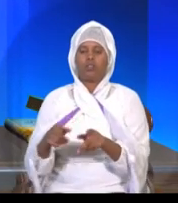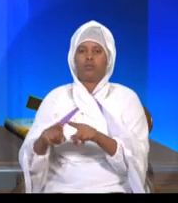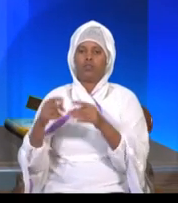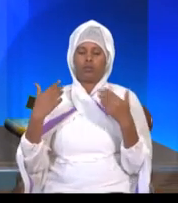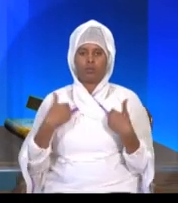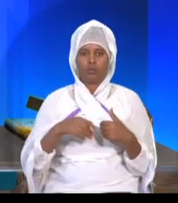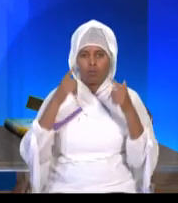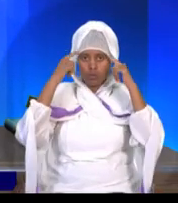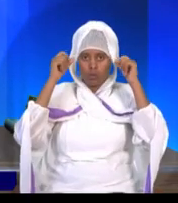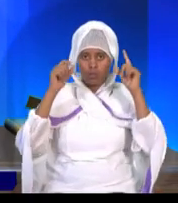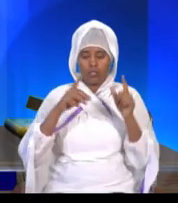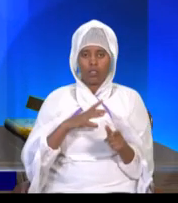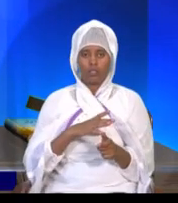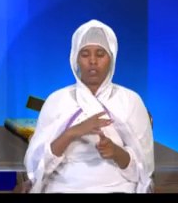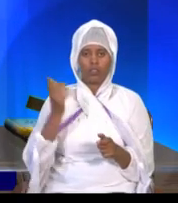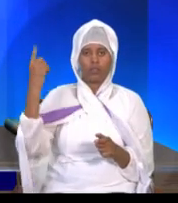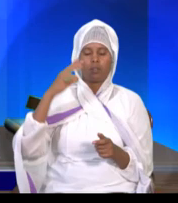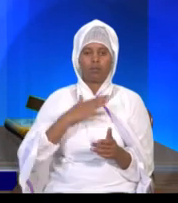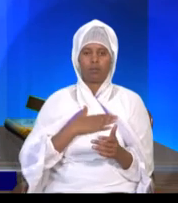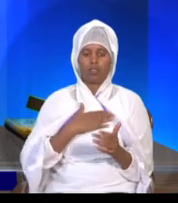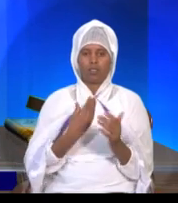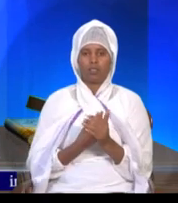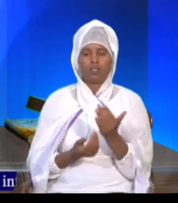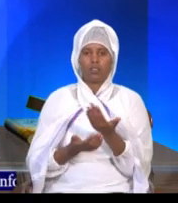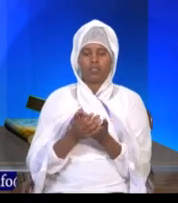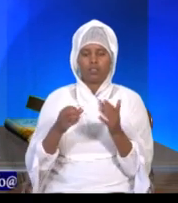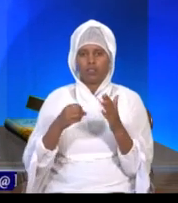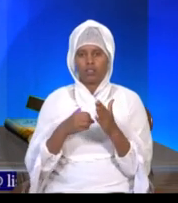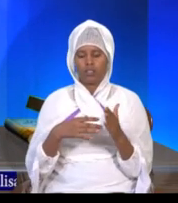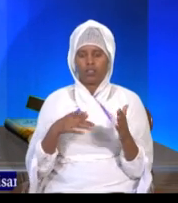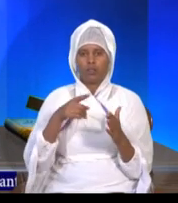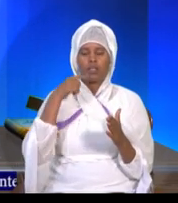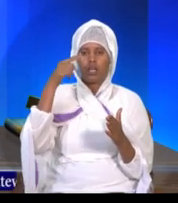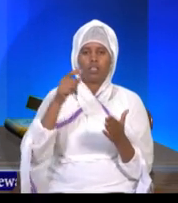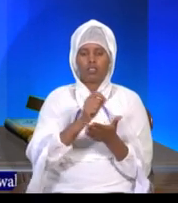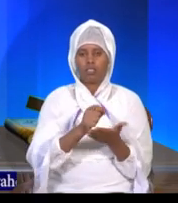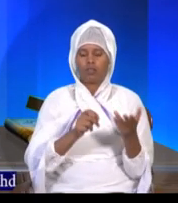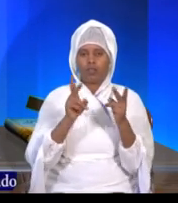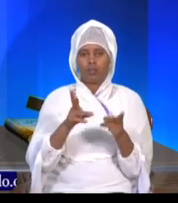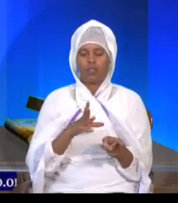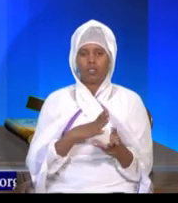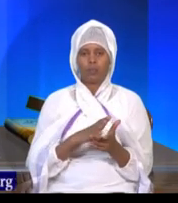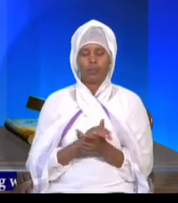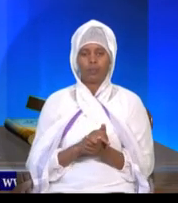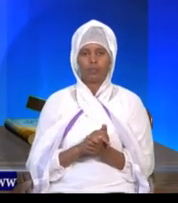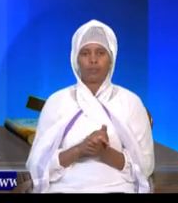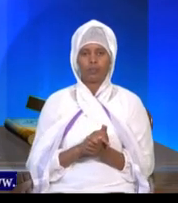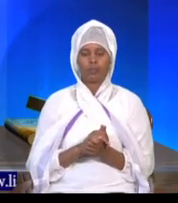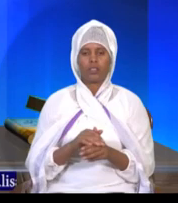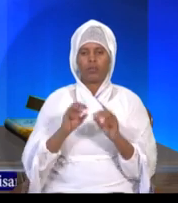ይብል ንስውዕሎ ዘለና እግዚኣብሔር ምስውዓል ይሃበልና ስለዚ ኣብታ ቃል ተፃሒፋ ከምዘላ ከም